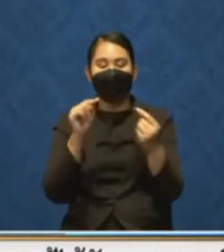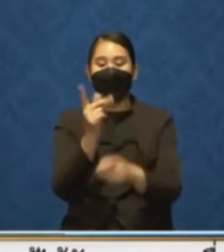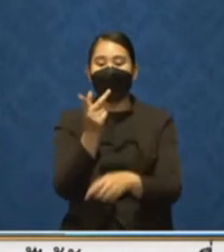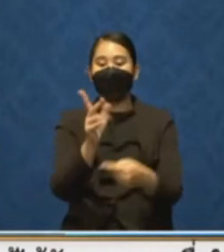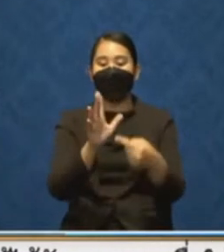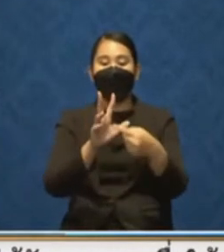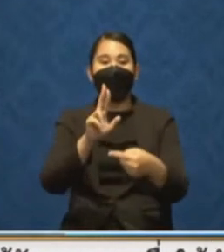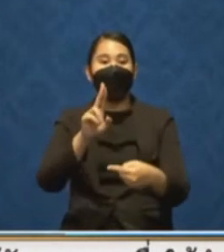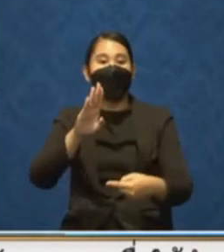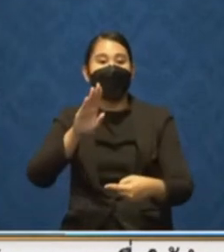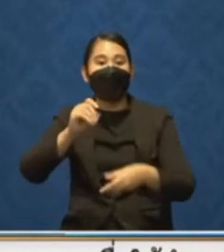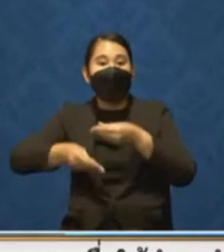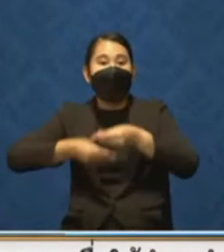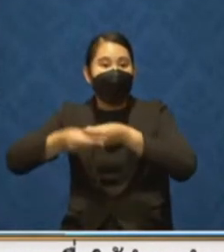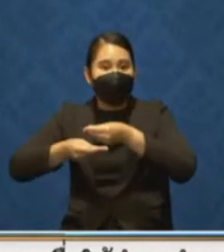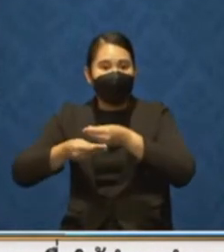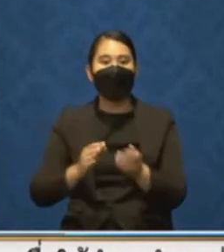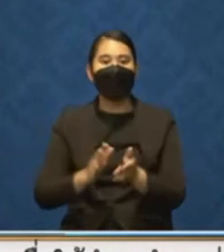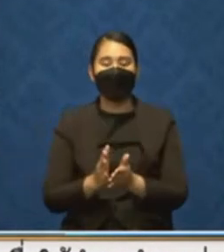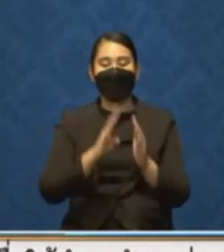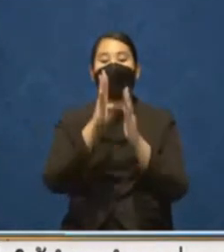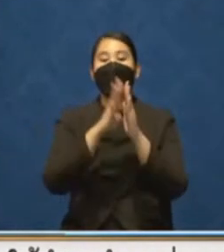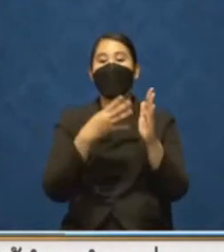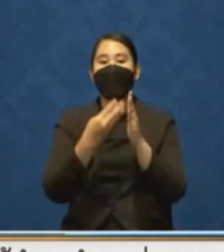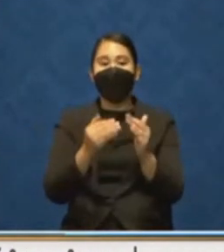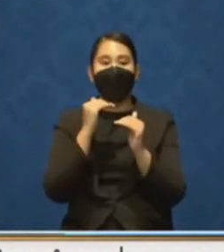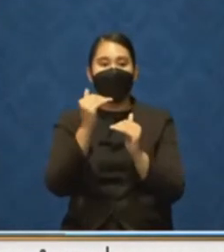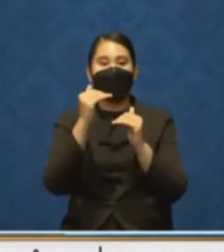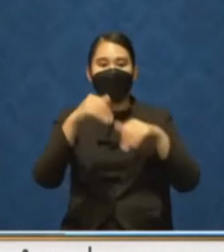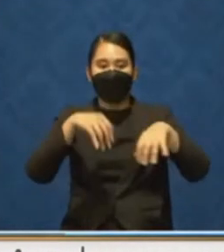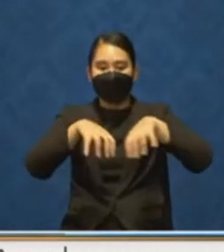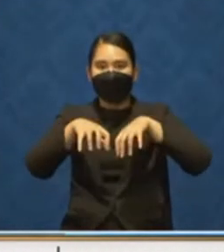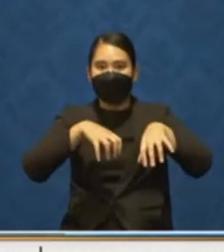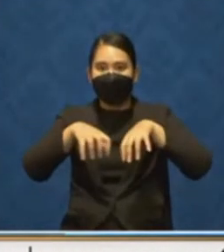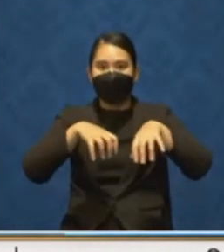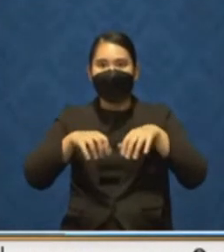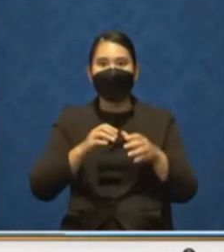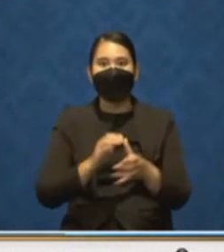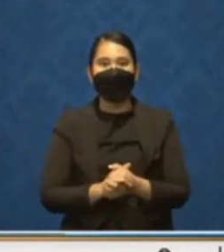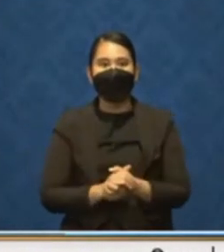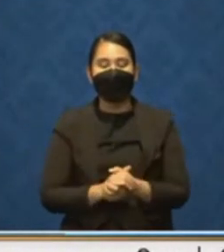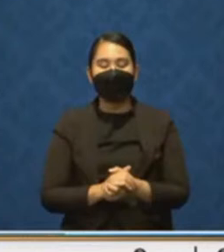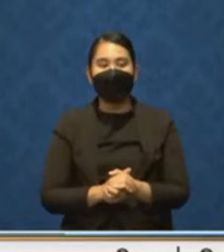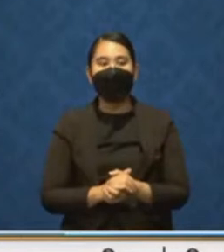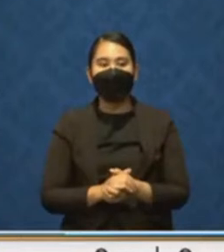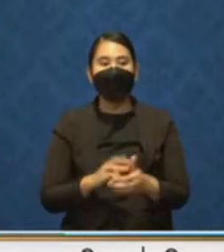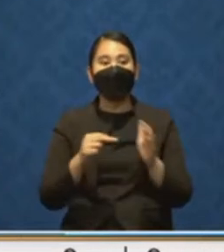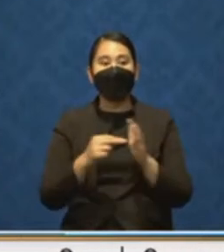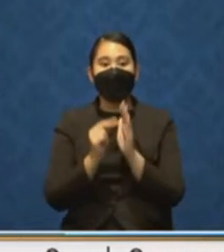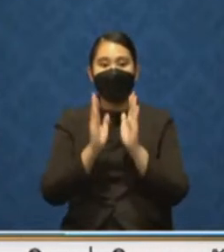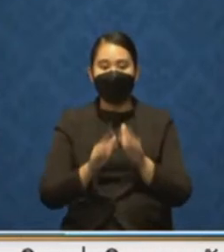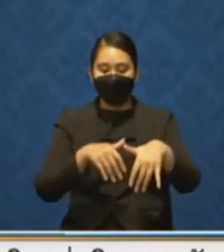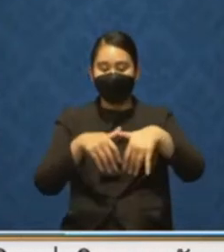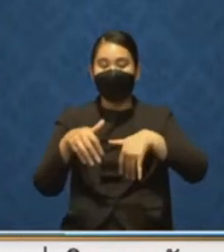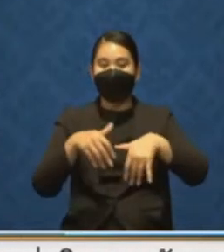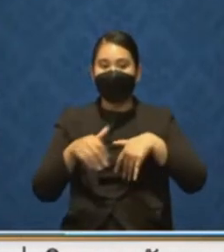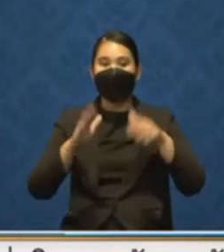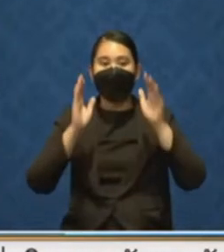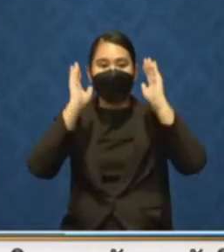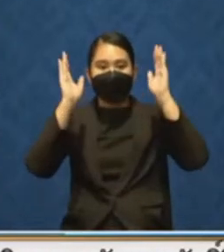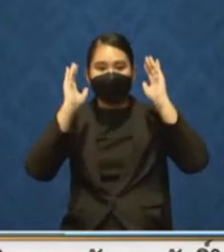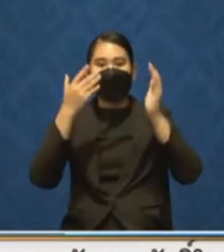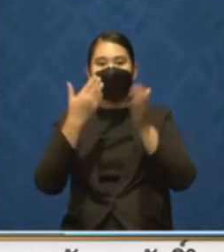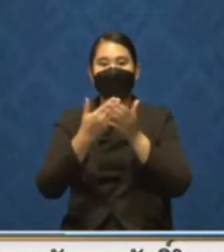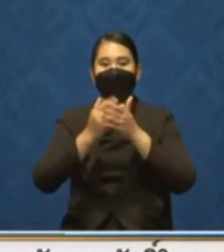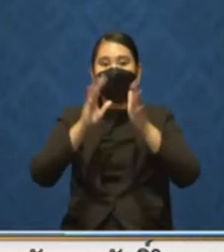นะครับโดยรถแล้วทางและคนการในการจัดการคาร์บอนเครดิตเพื่อสร้างจากทุกภาคส่วนจนสามารถและท้องถิ่นให้มีรายได้จาก